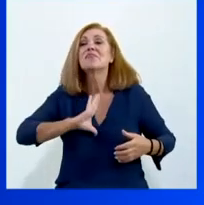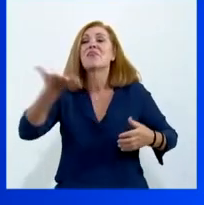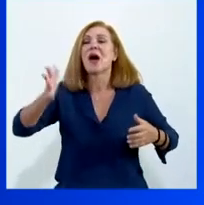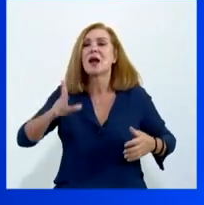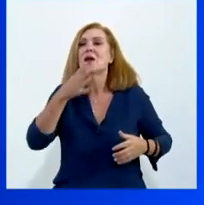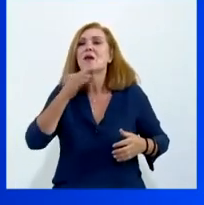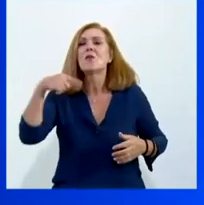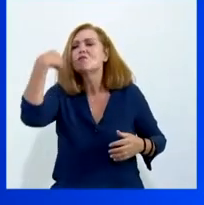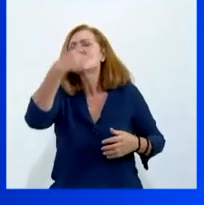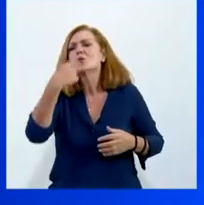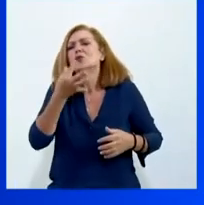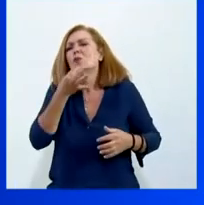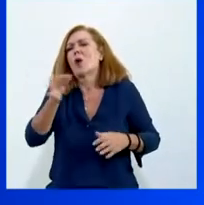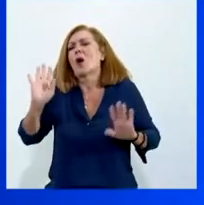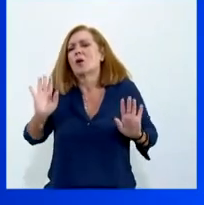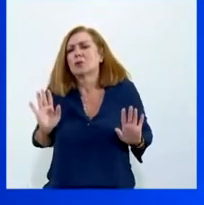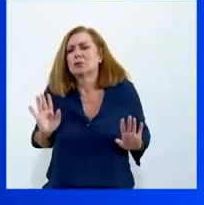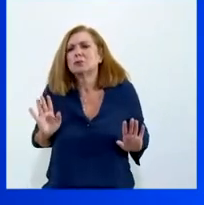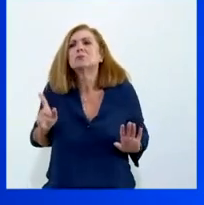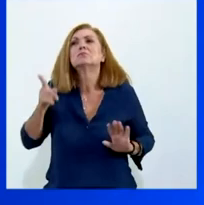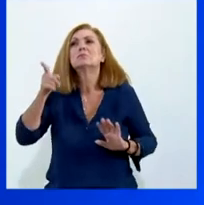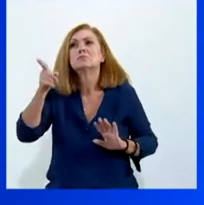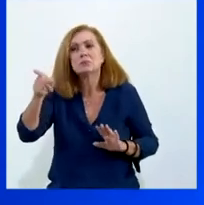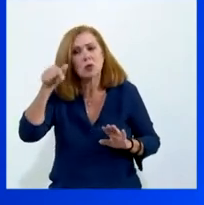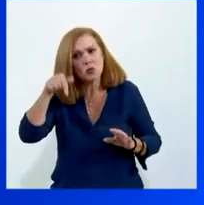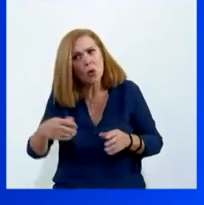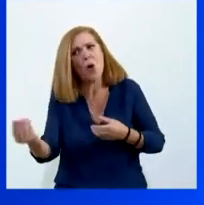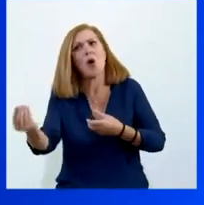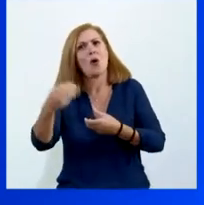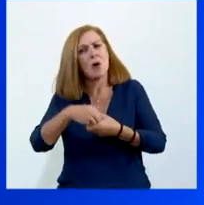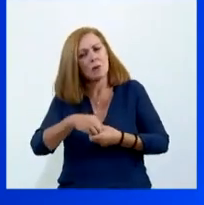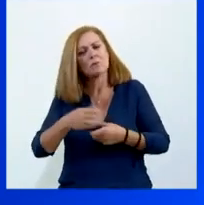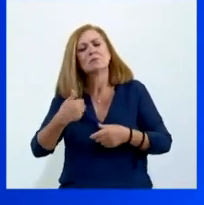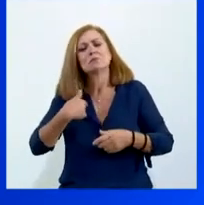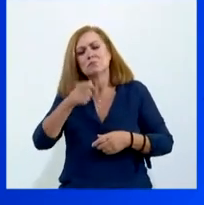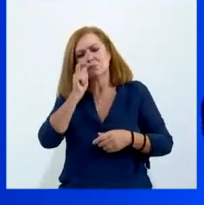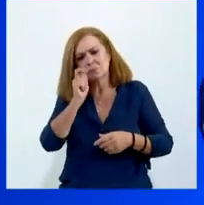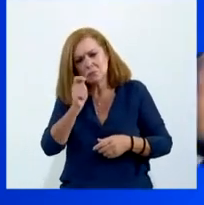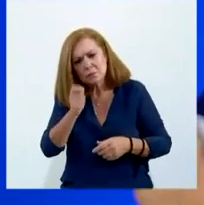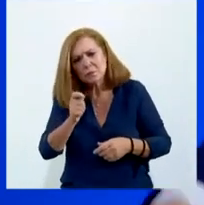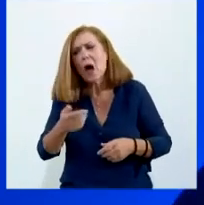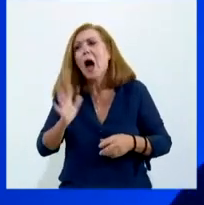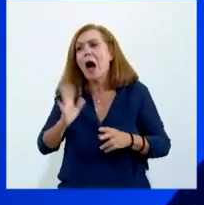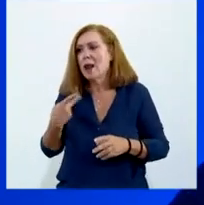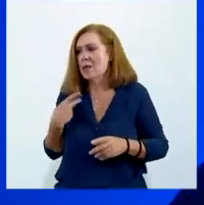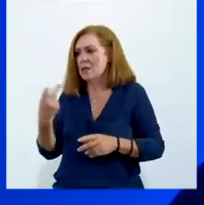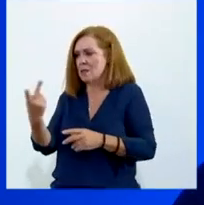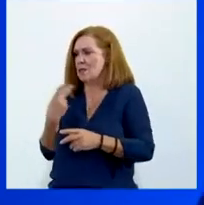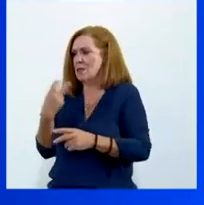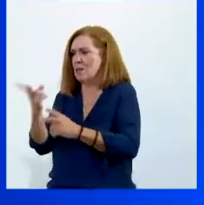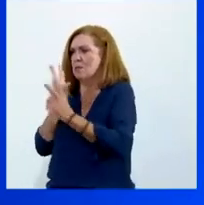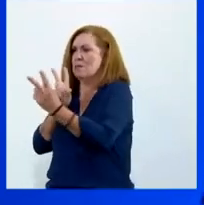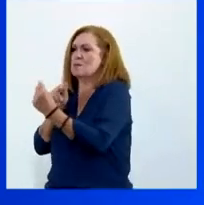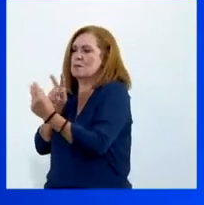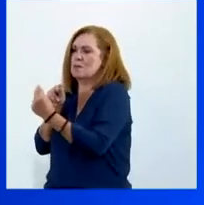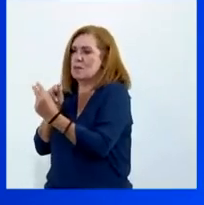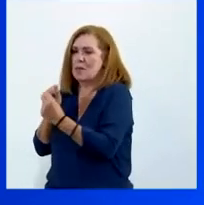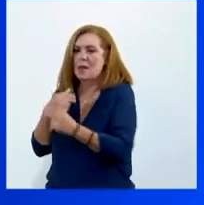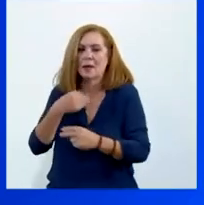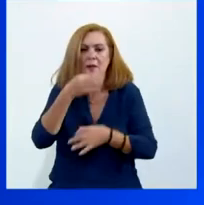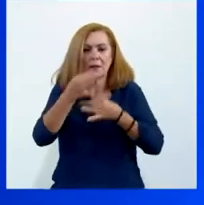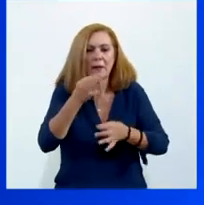το σεβαστούμε. Το γεγονός ότι επέλεξε να συμμετέχει τώρα στην κυβέρνηση είναι κάτι το οποίο συζητήσαμε οι δυο μας. Απλά για να